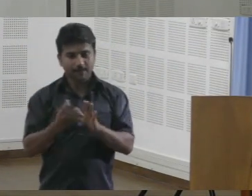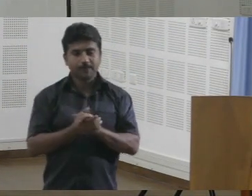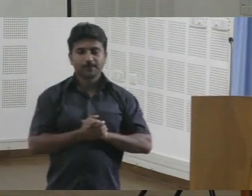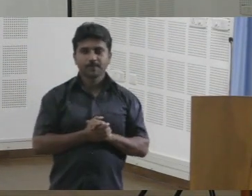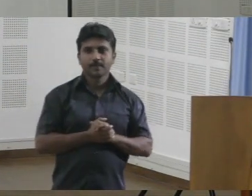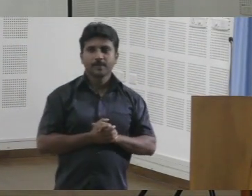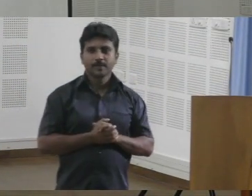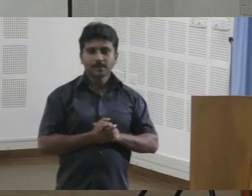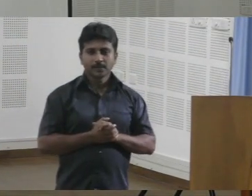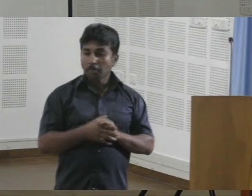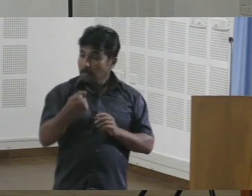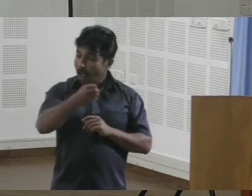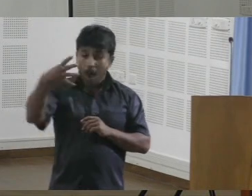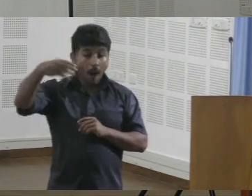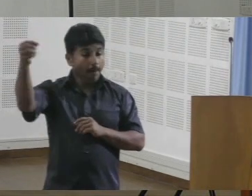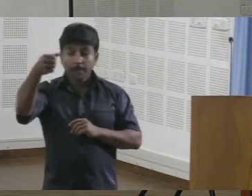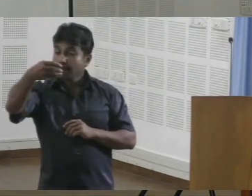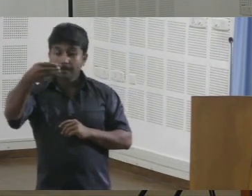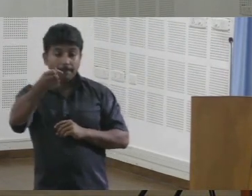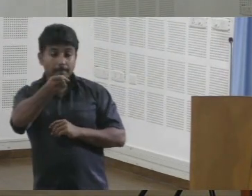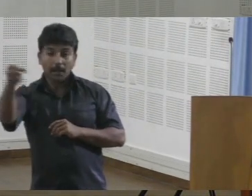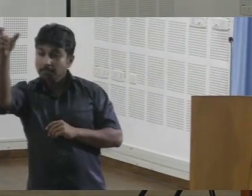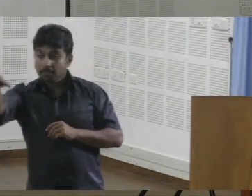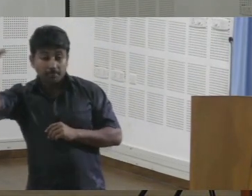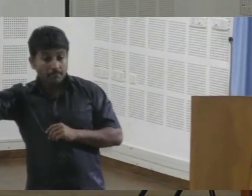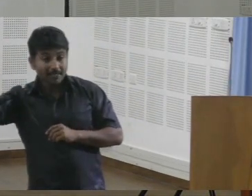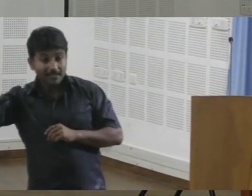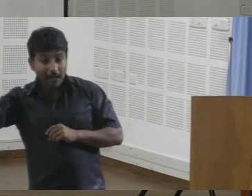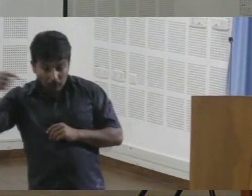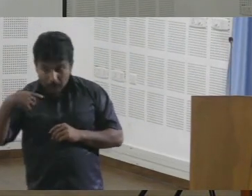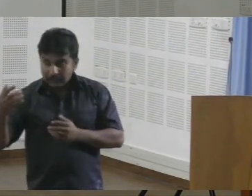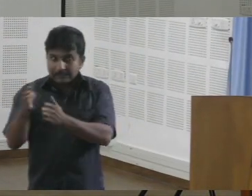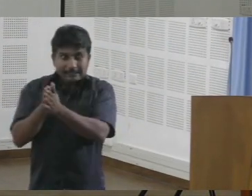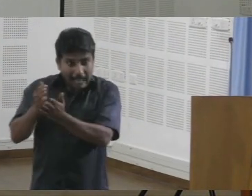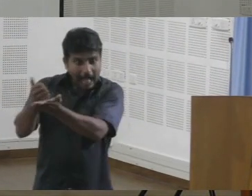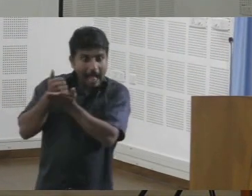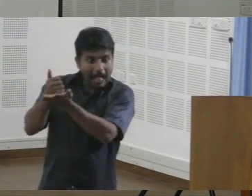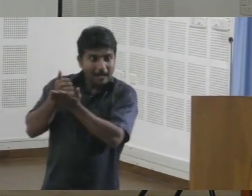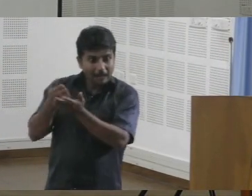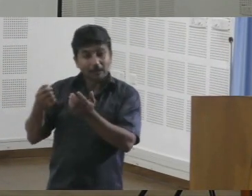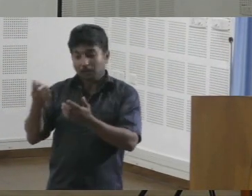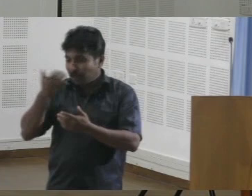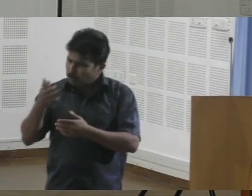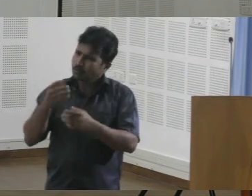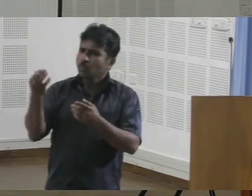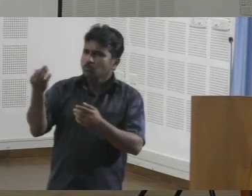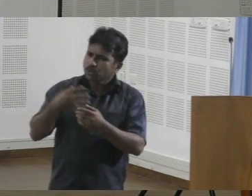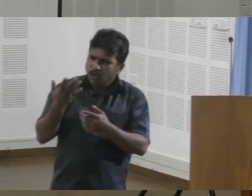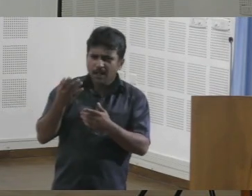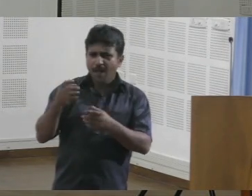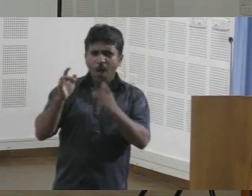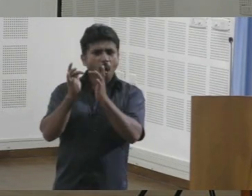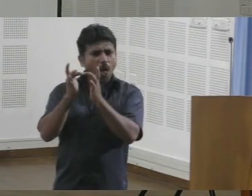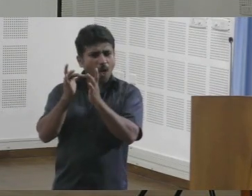അപ്പോൾ ഒരുപാട് പേര് ഞങ്ങളെ പ്രോത്സാഹിപ്പിച്ചു, എന്തുകൊണ്ട് ഒരു ഓൺലൈൻ സ്റ്റോർ തുടങ്ങിക്കൂടാ എന്നുള്ള ഇതിൽ. അപ്പോൾ ഞാൻ അവൻ്റെ സ്കിൽ